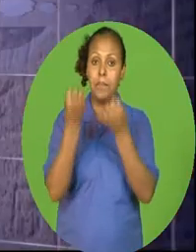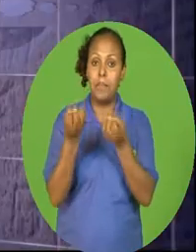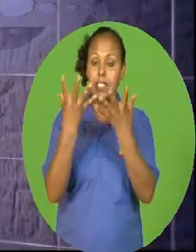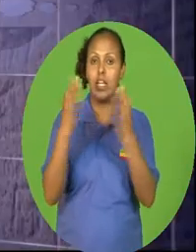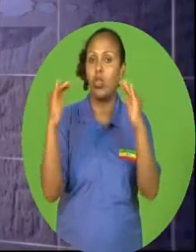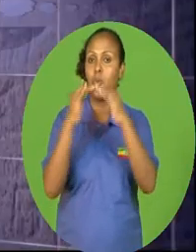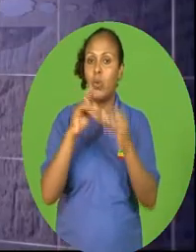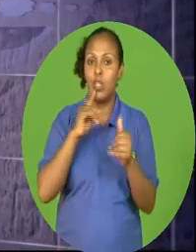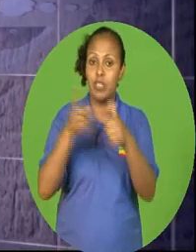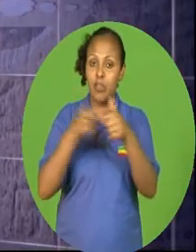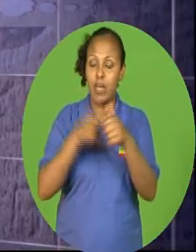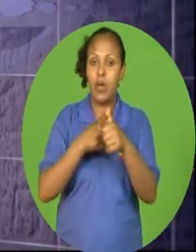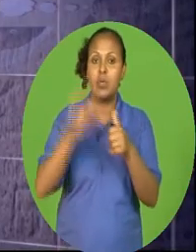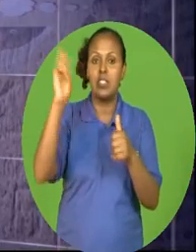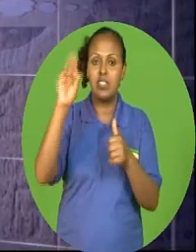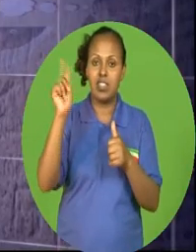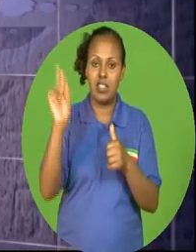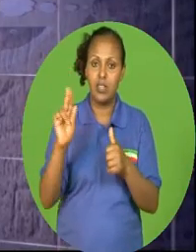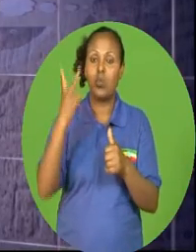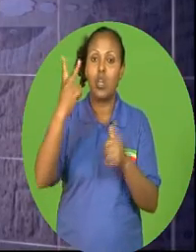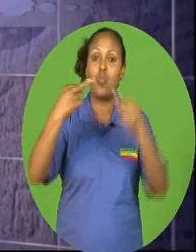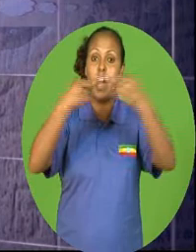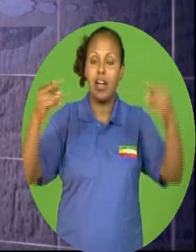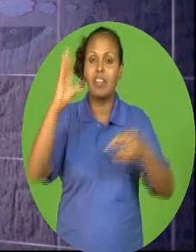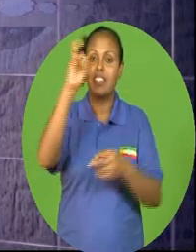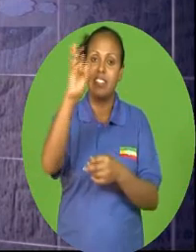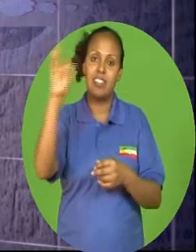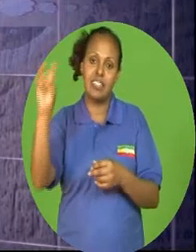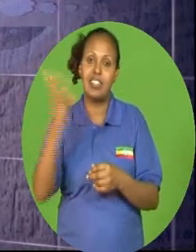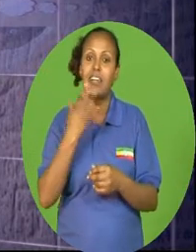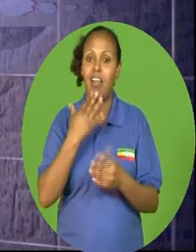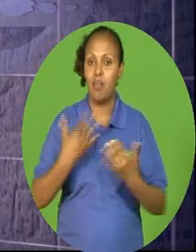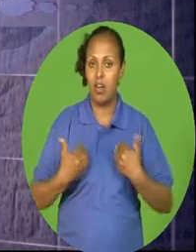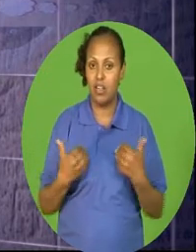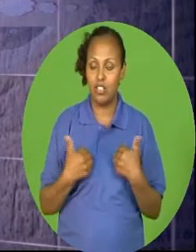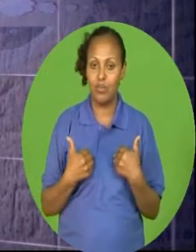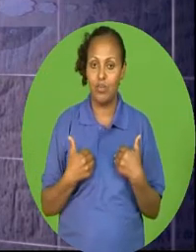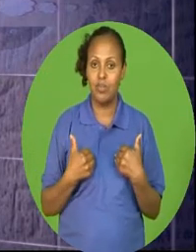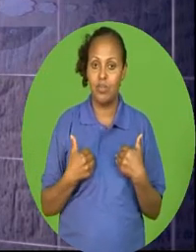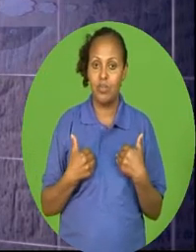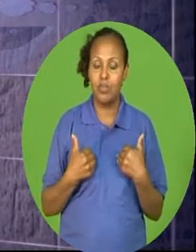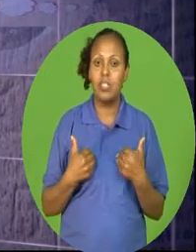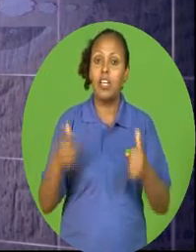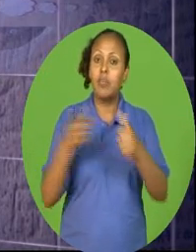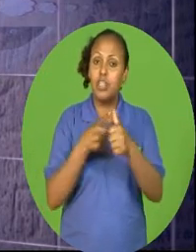ብዛት እኩል ነው። የመጀመሪያው ስንኝ ሁለቱም ሐረጋት 6 6 ቀለም